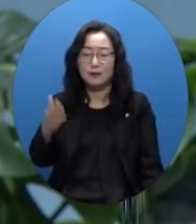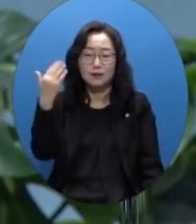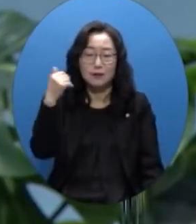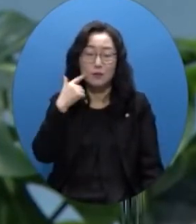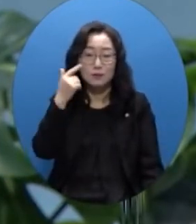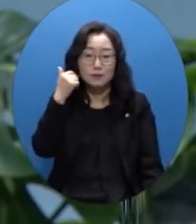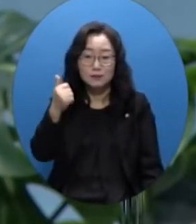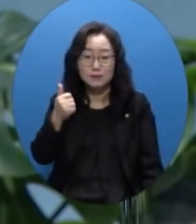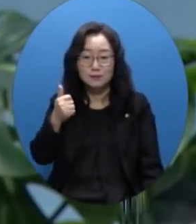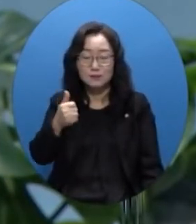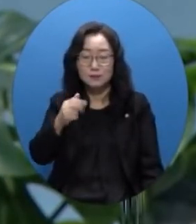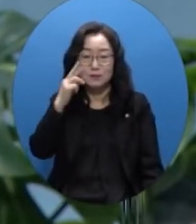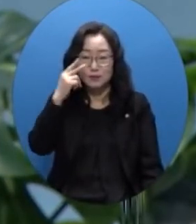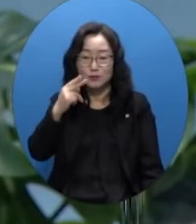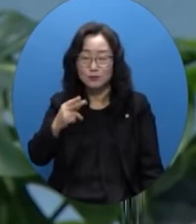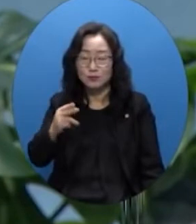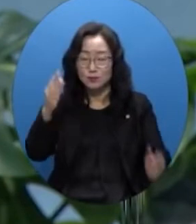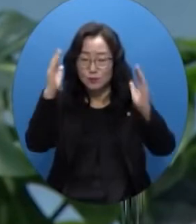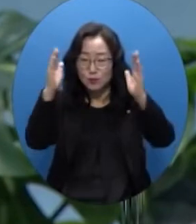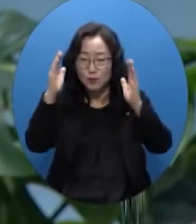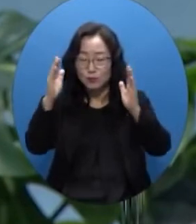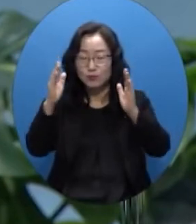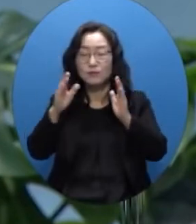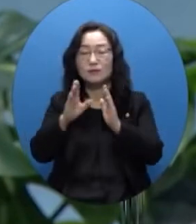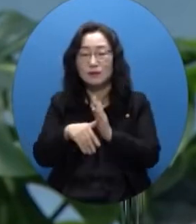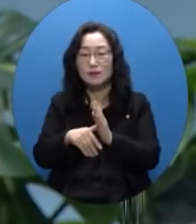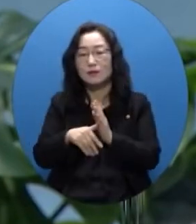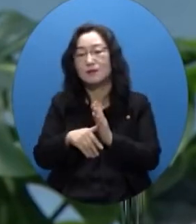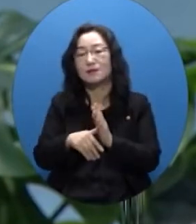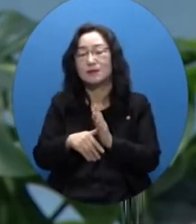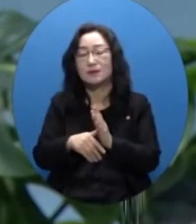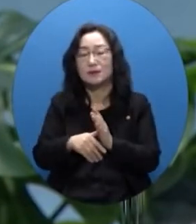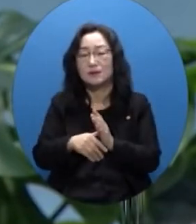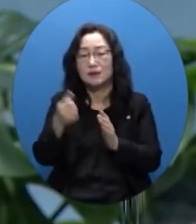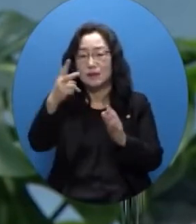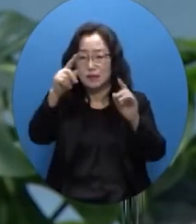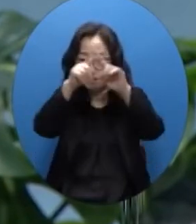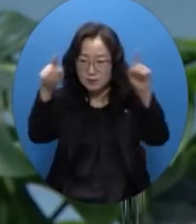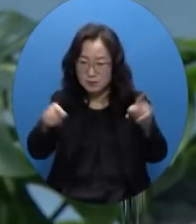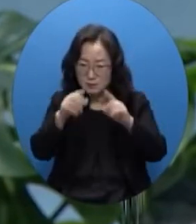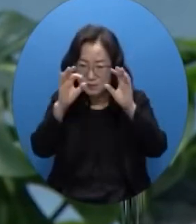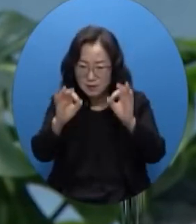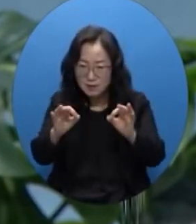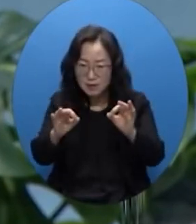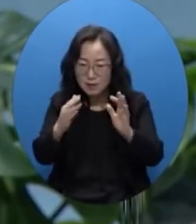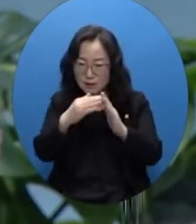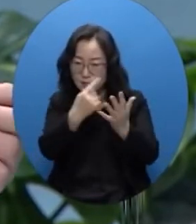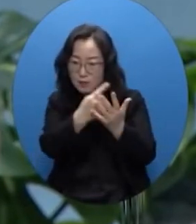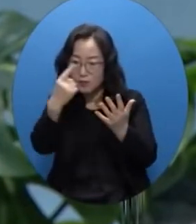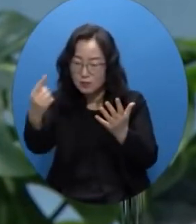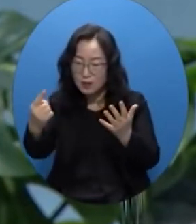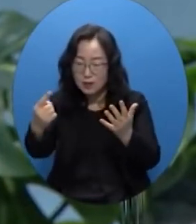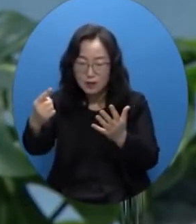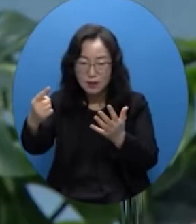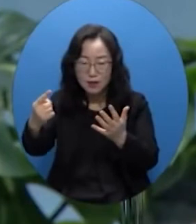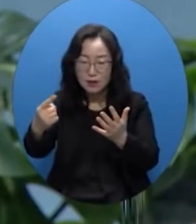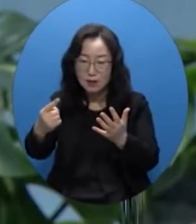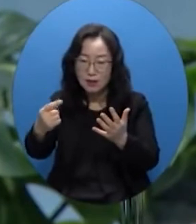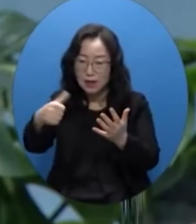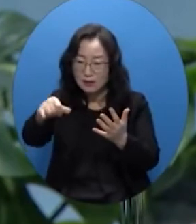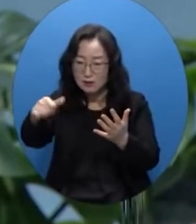미국에서 공부할 때 6 abc 방송에서 집을 떠난 청소 형과 부모님과